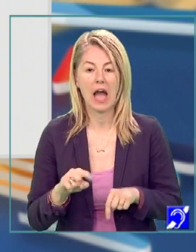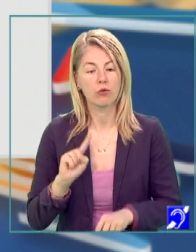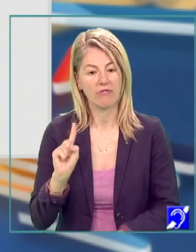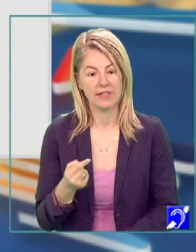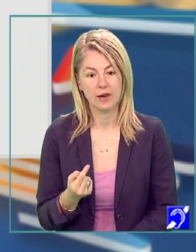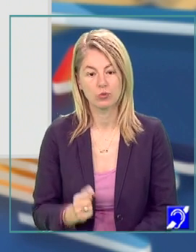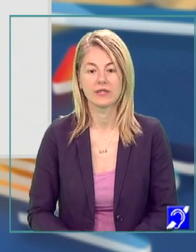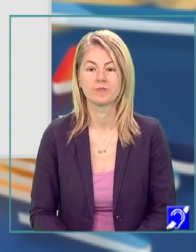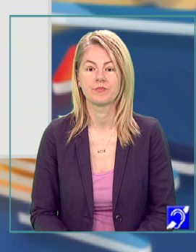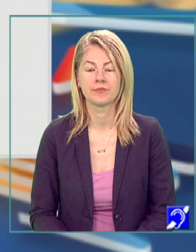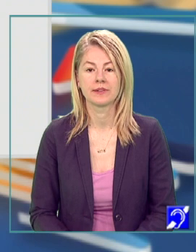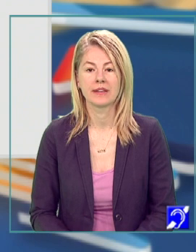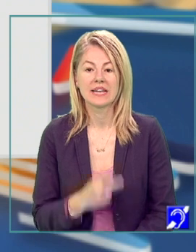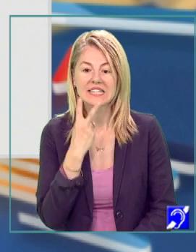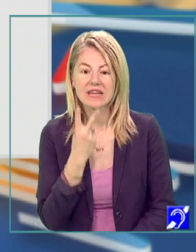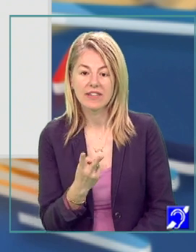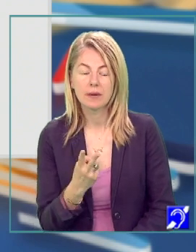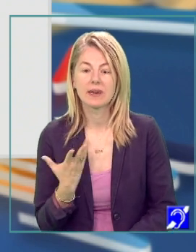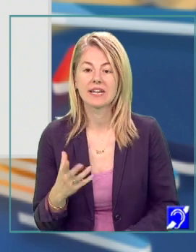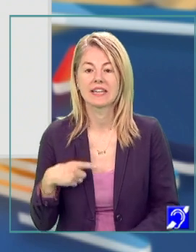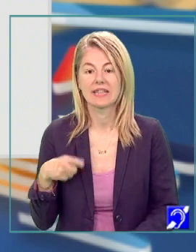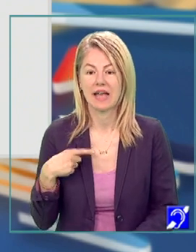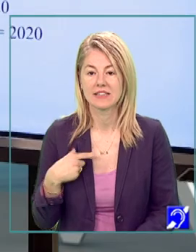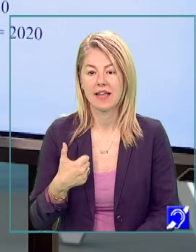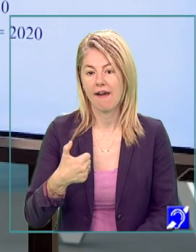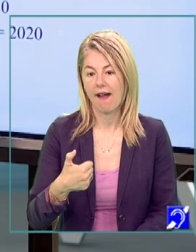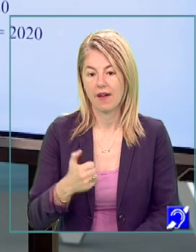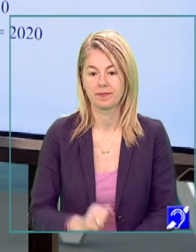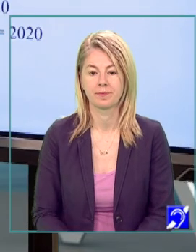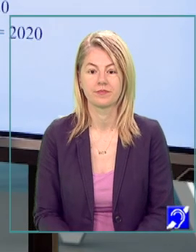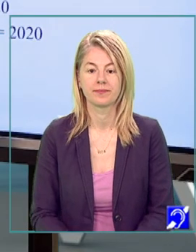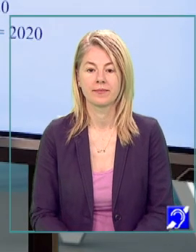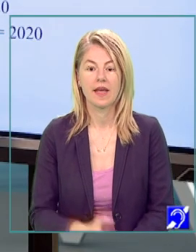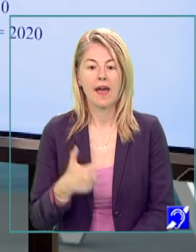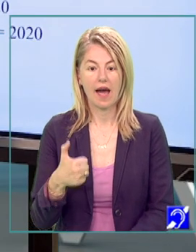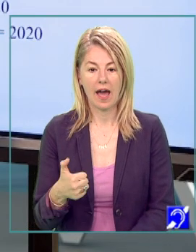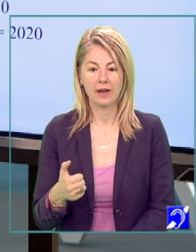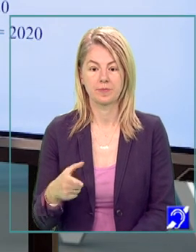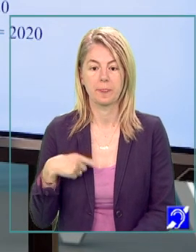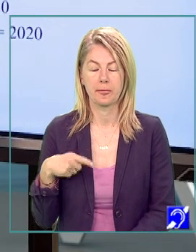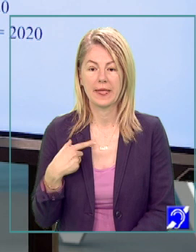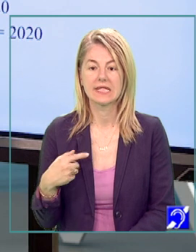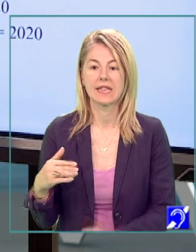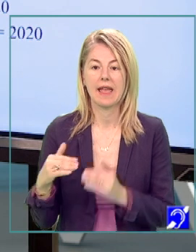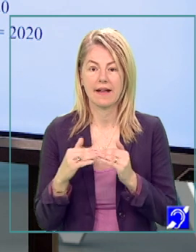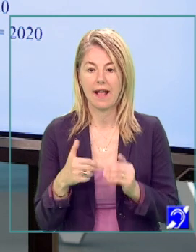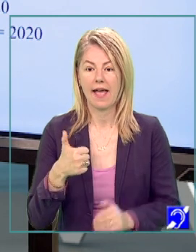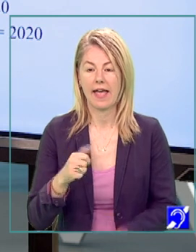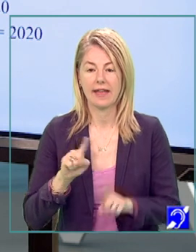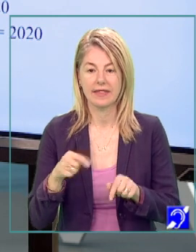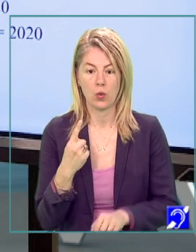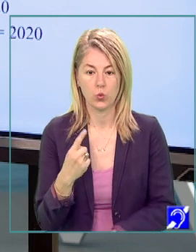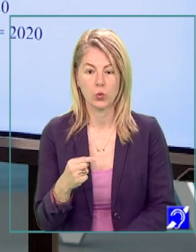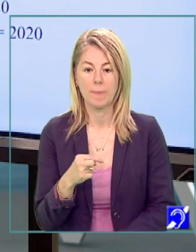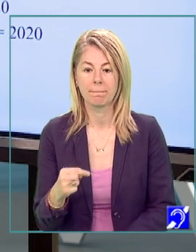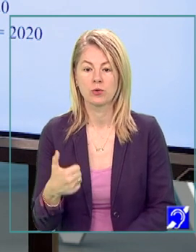trebui să vedem cât este a. Așadar, a este egal cu e de 1 minus